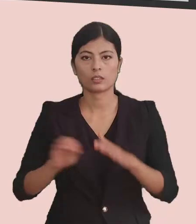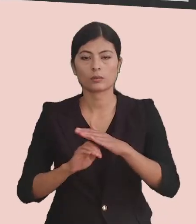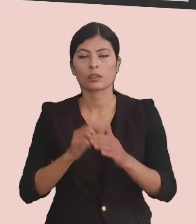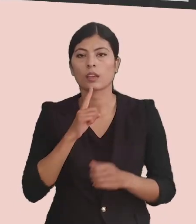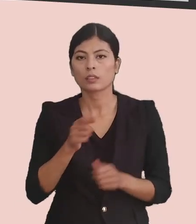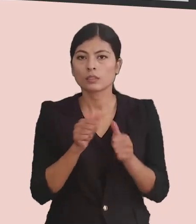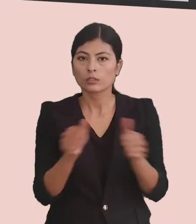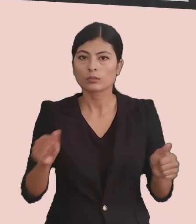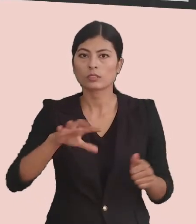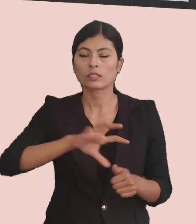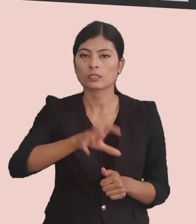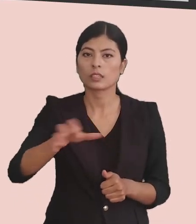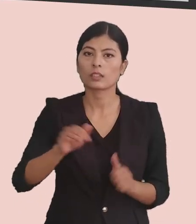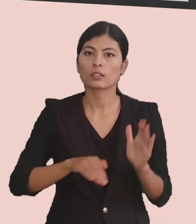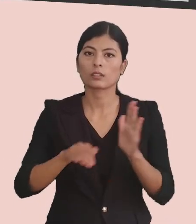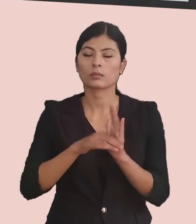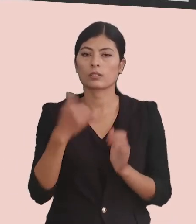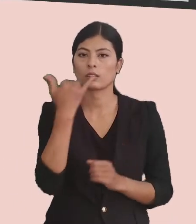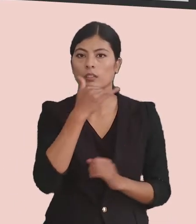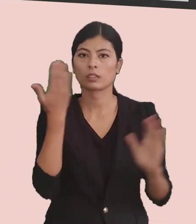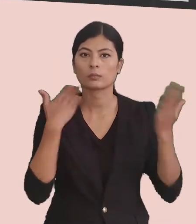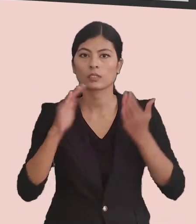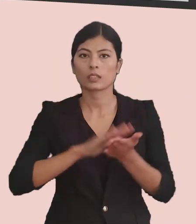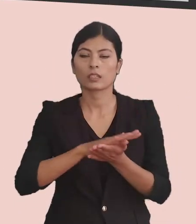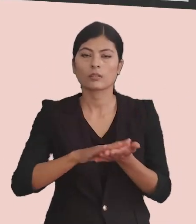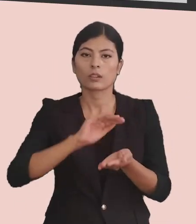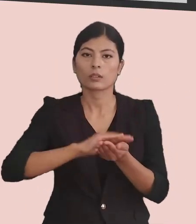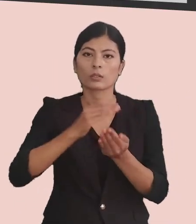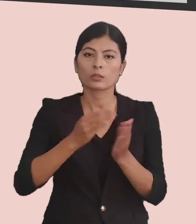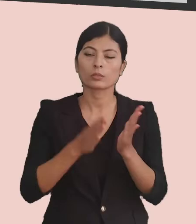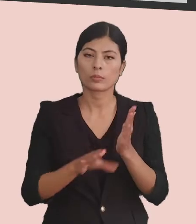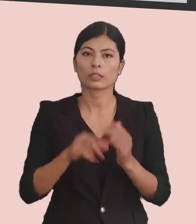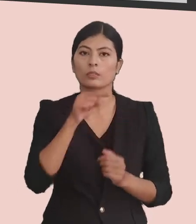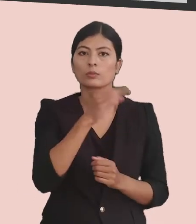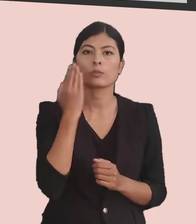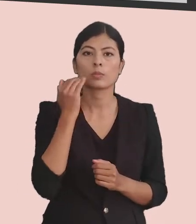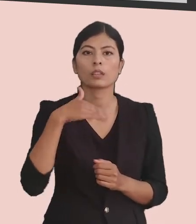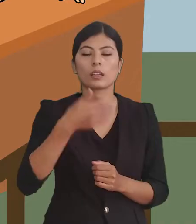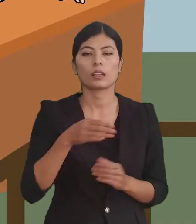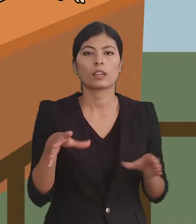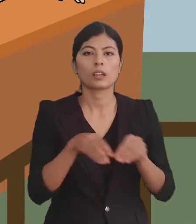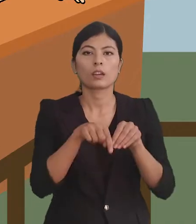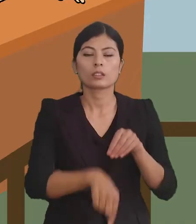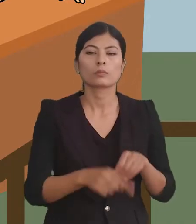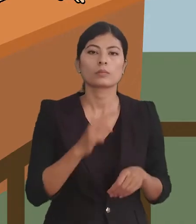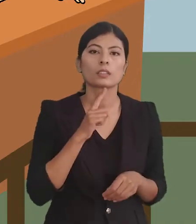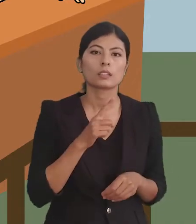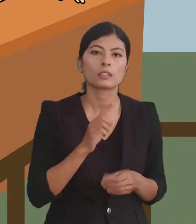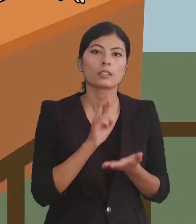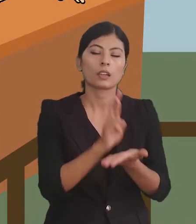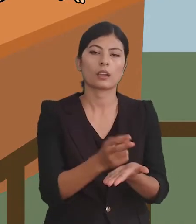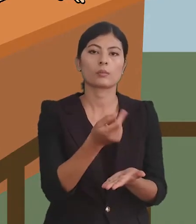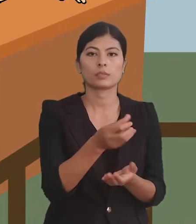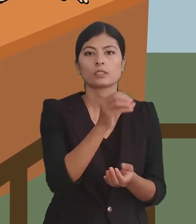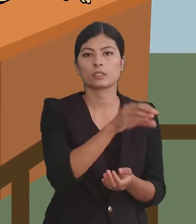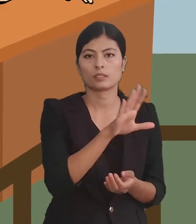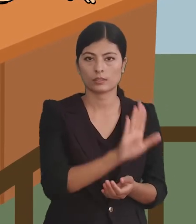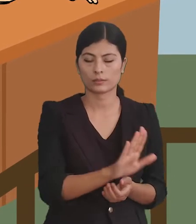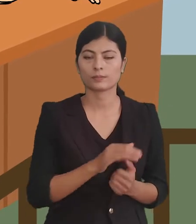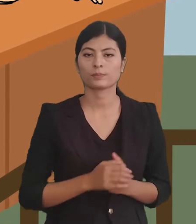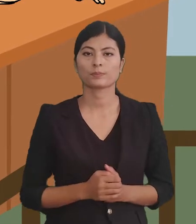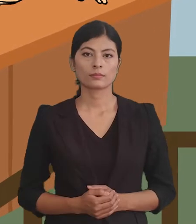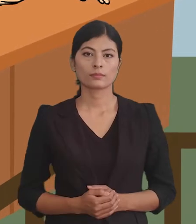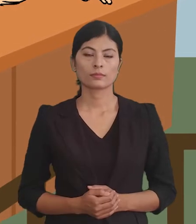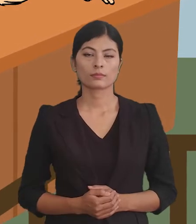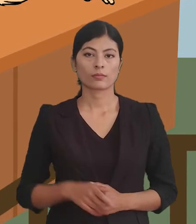कोष से शीला के अंतरिम राहत के रकम प्रदान कैल जाइया। न्यायिक समिति में सुनवाई भेल लैंगिक हिंसा संबंधी